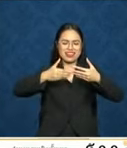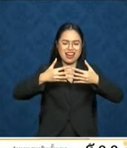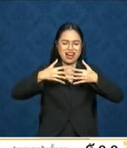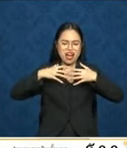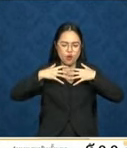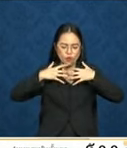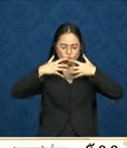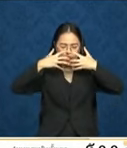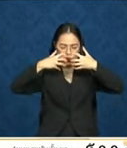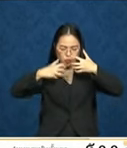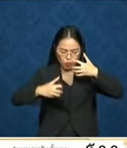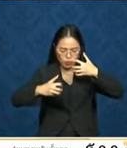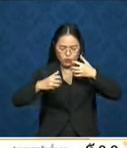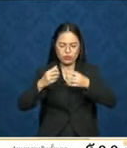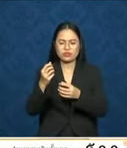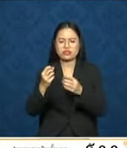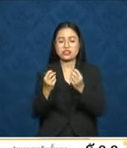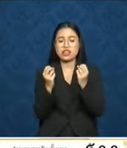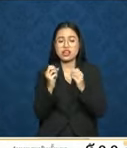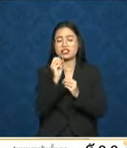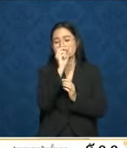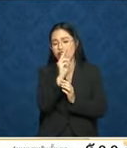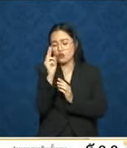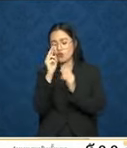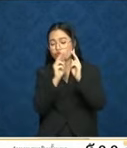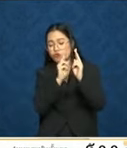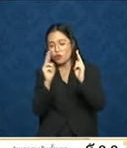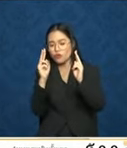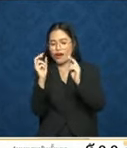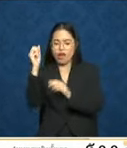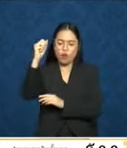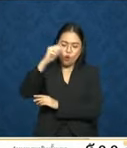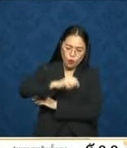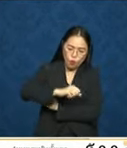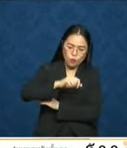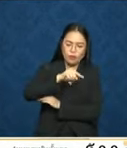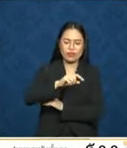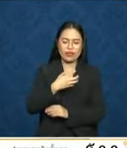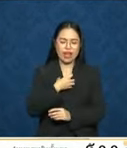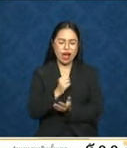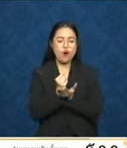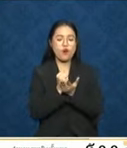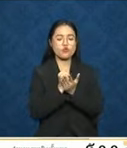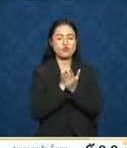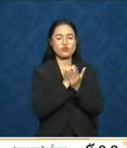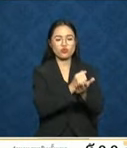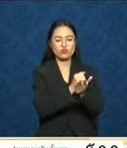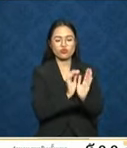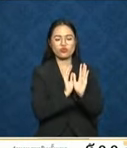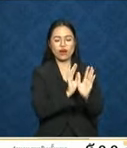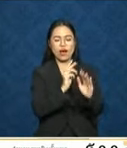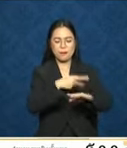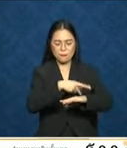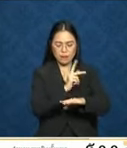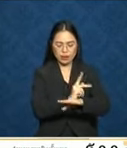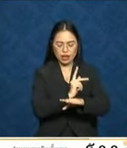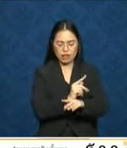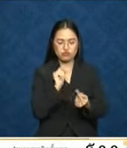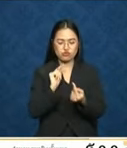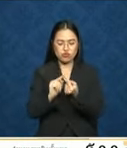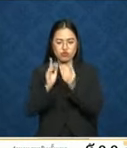โชคดีที่ไม่มีใครได้รับบาดเจ็บหรือเสียชีวิตนะครับดังนั้นนะครับผมจึงขอฝากท่านประธานนะครับไปยังหน่วยงาน